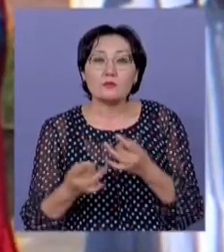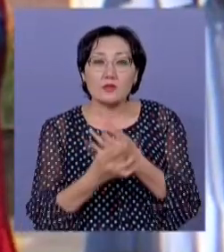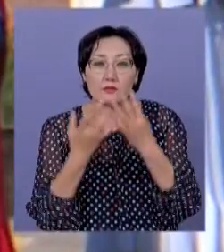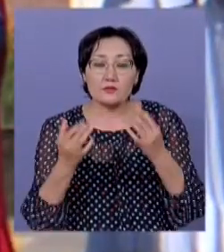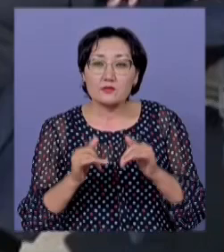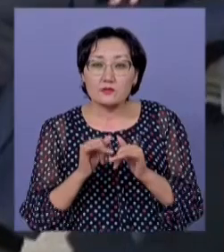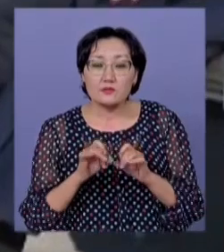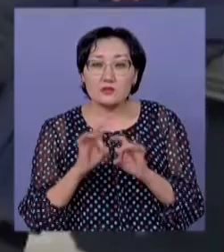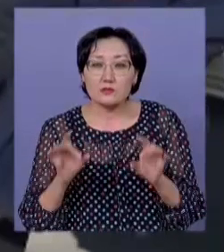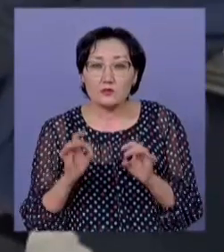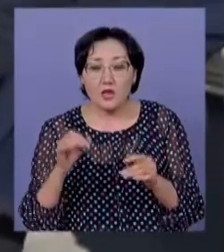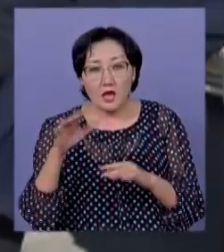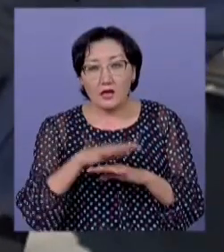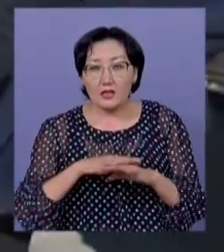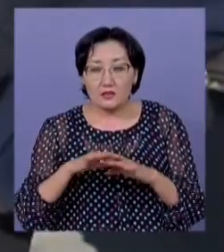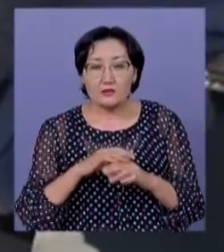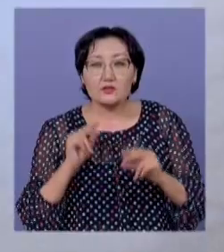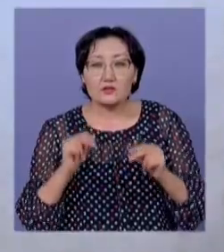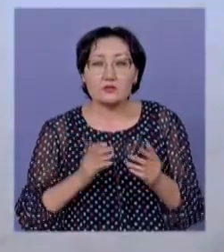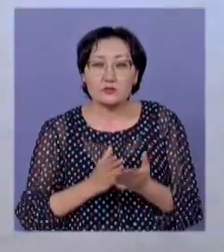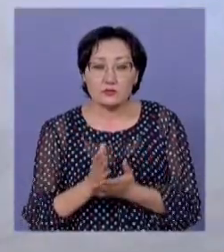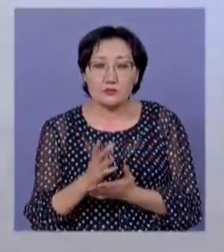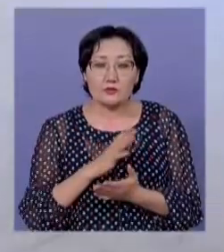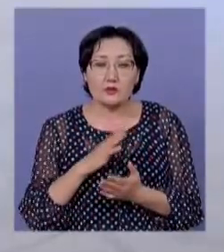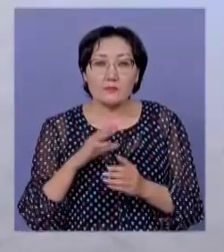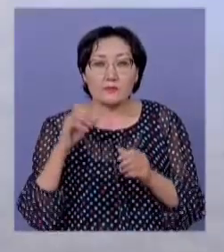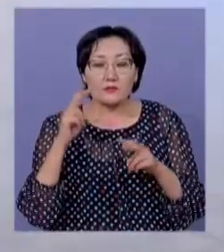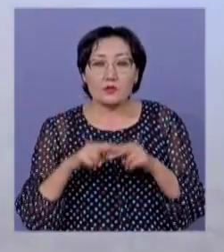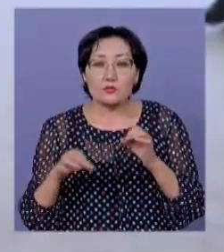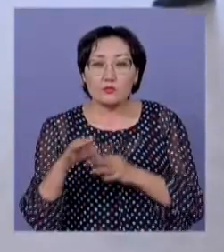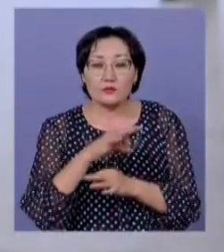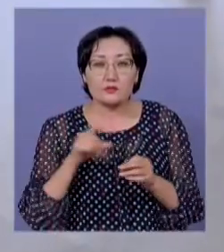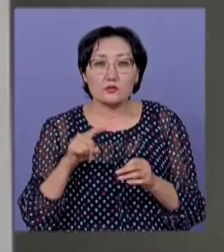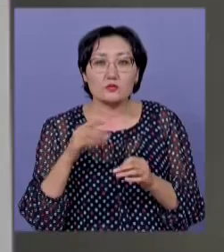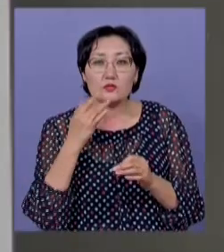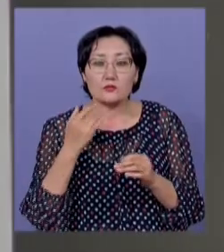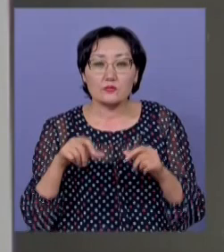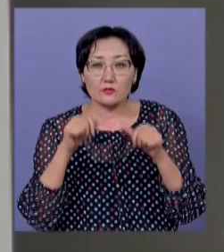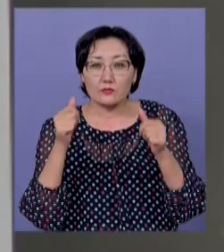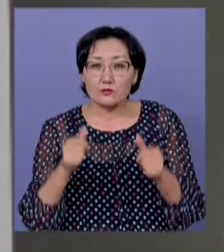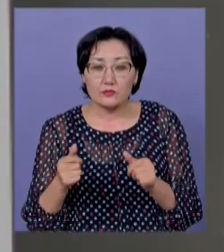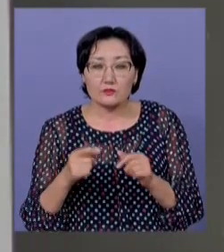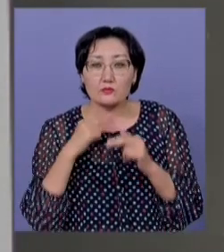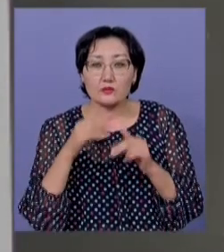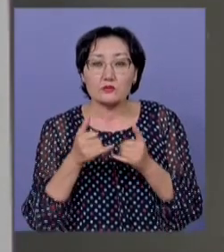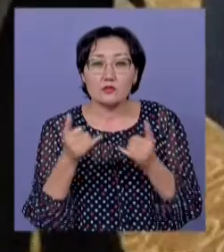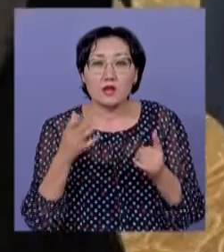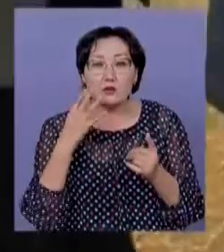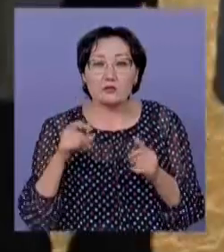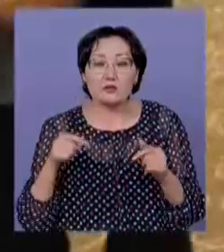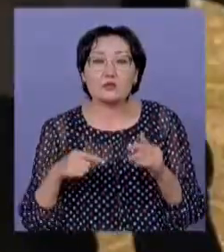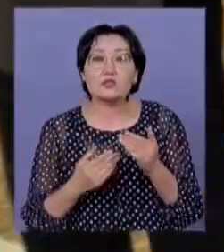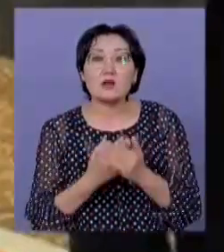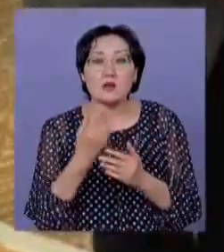дәріптеп, халқына адал қызмет етті. Сәулетшілер жобалау барысында ұлттық нақышқа басымдық беріпті. Алматылықтар жаңа